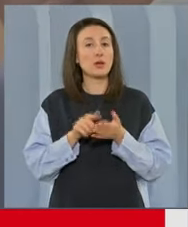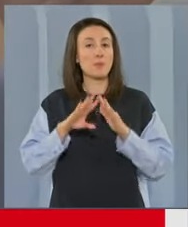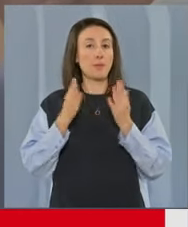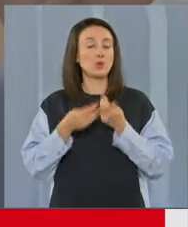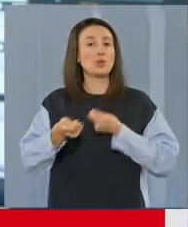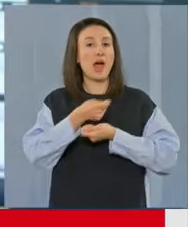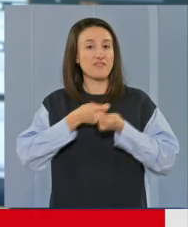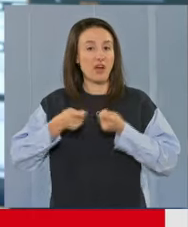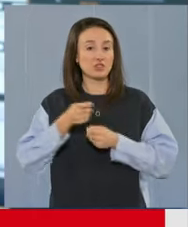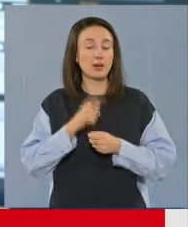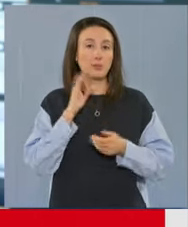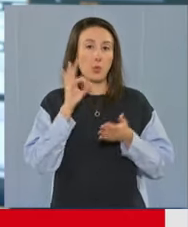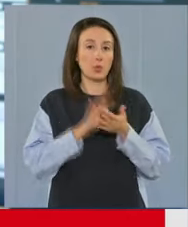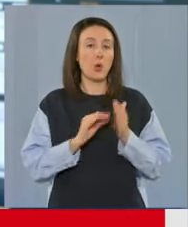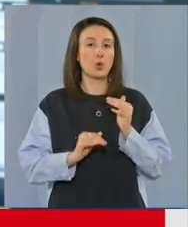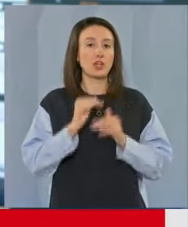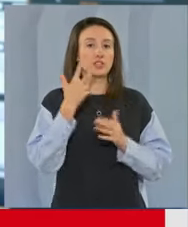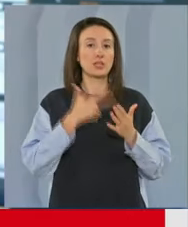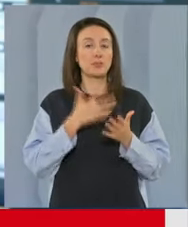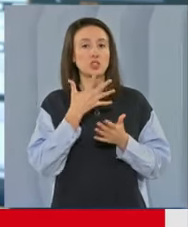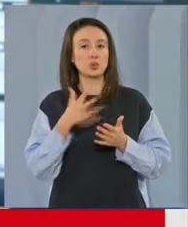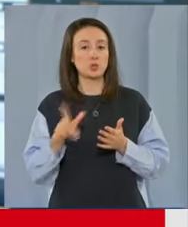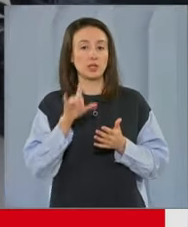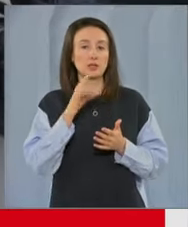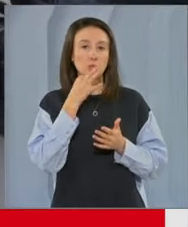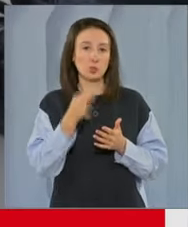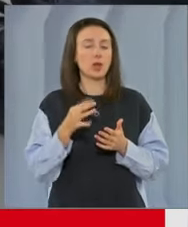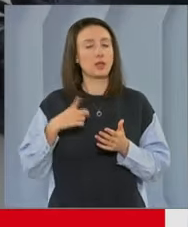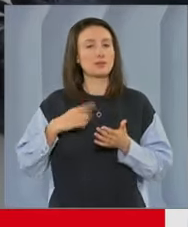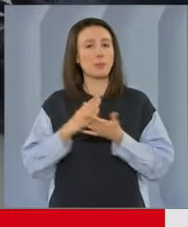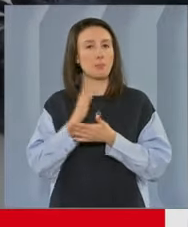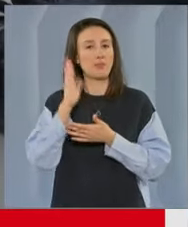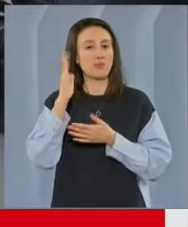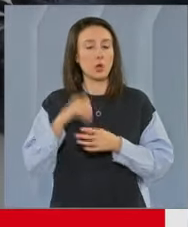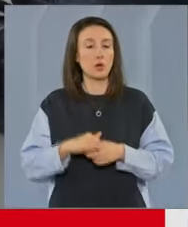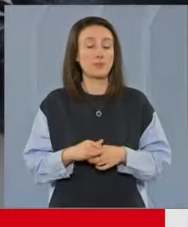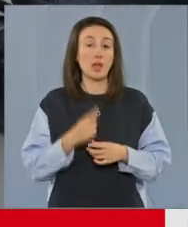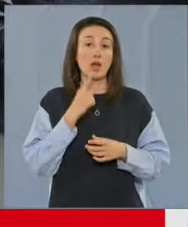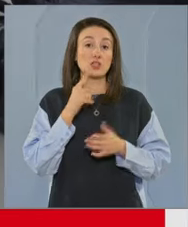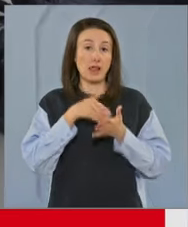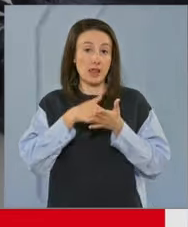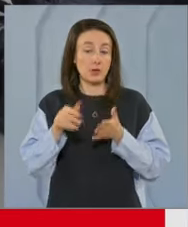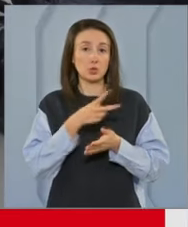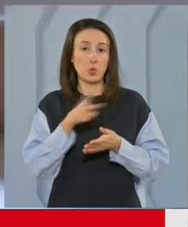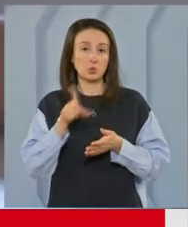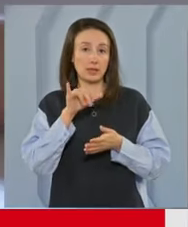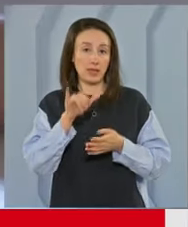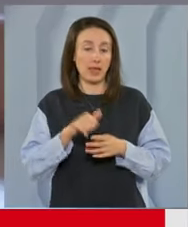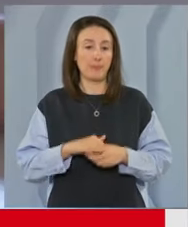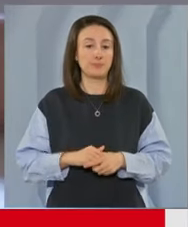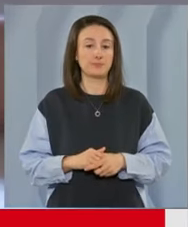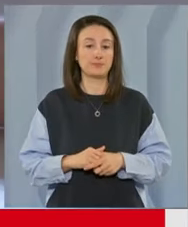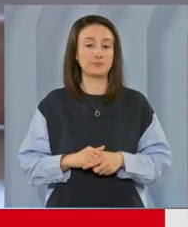afaceri propunea o creștere de 3500, spunea că este sustenabilă. Acum, această eliminare a celor 200 de lei din